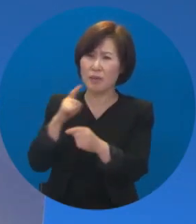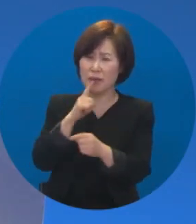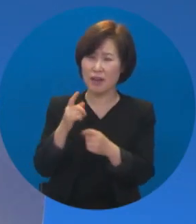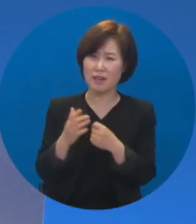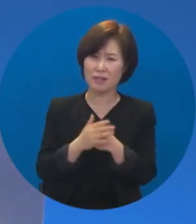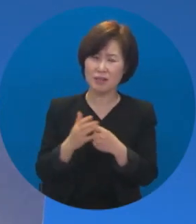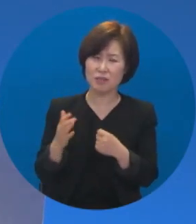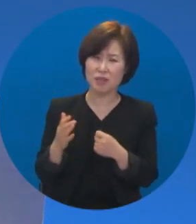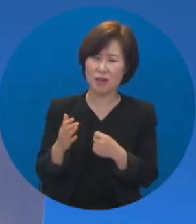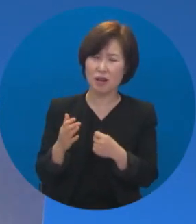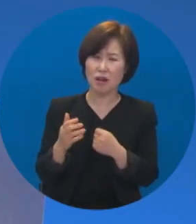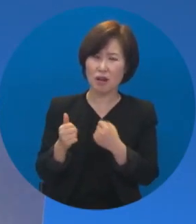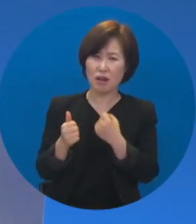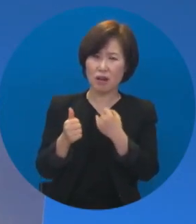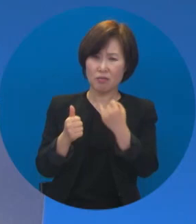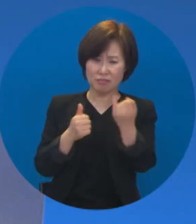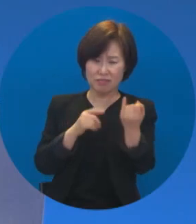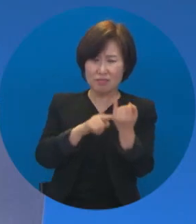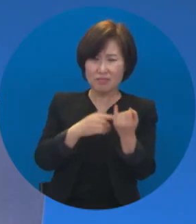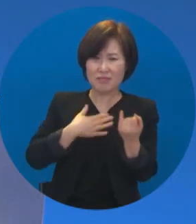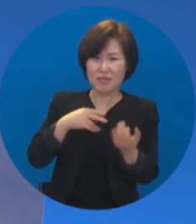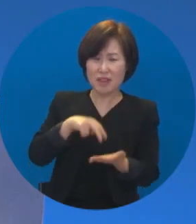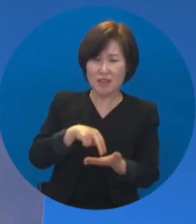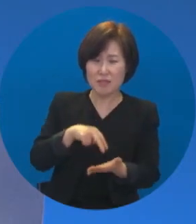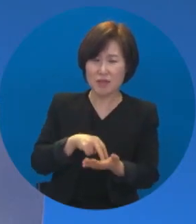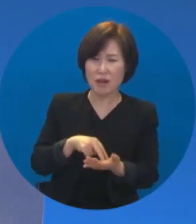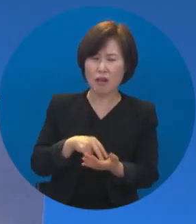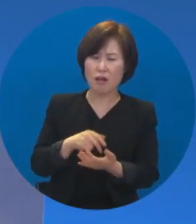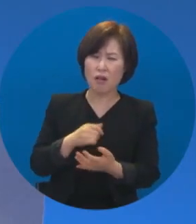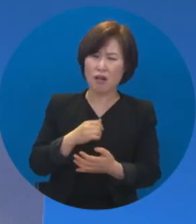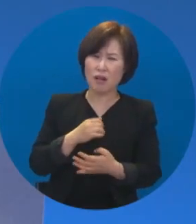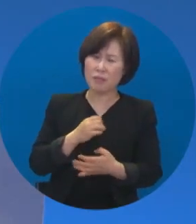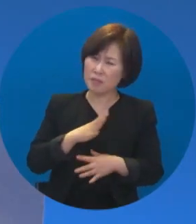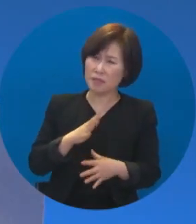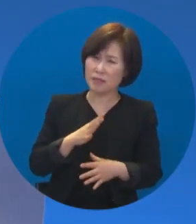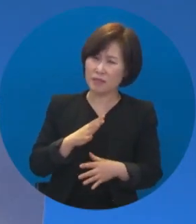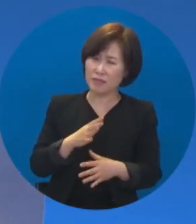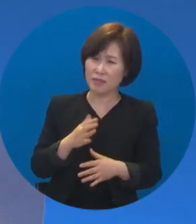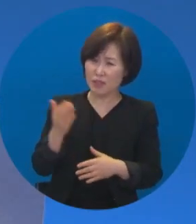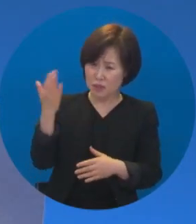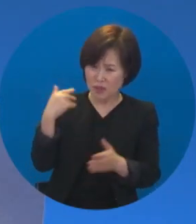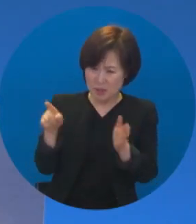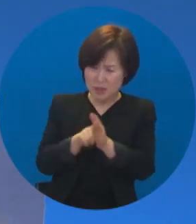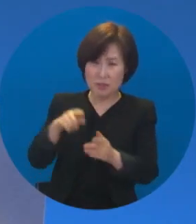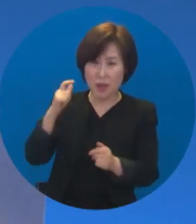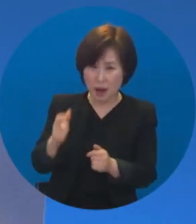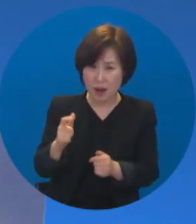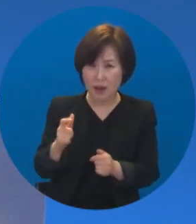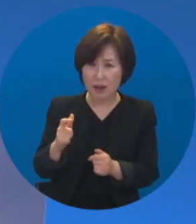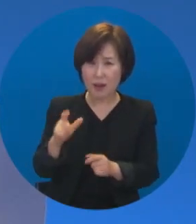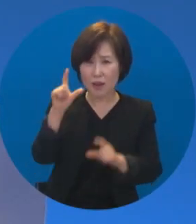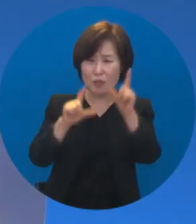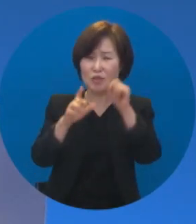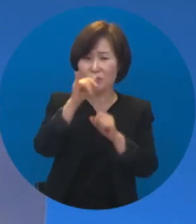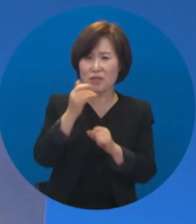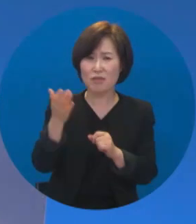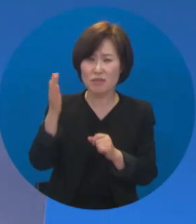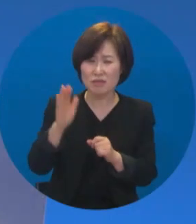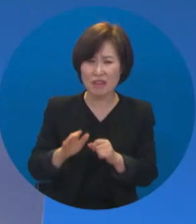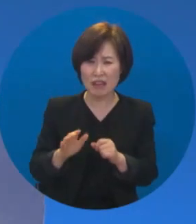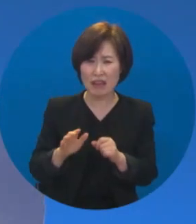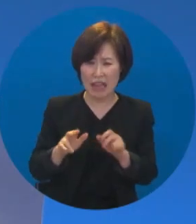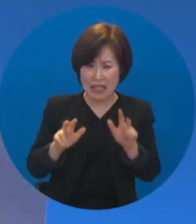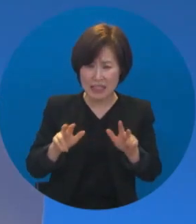나기 시작했어요. 아, 이 사람이 이렇게 믿음을 보였는데 그동안 마지막에 하나님 원망하고 절규하고 떠나면